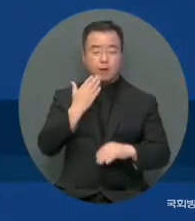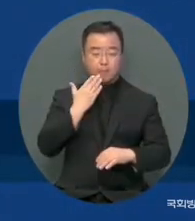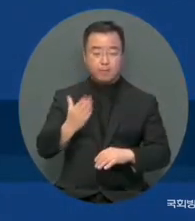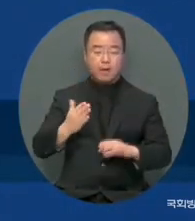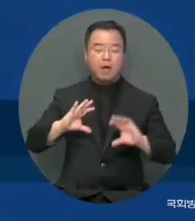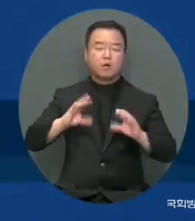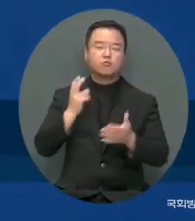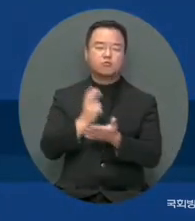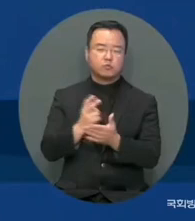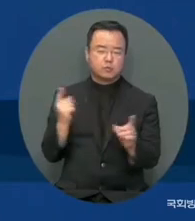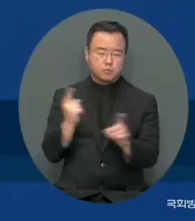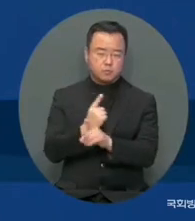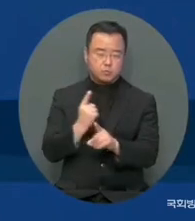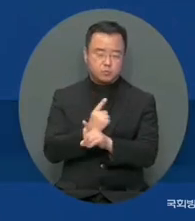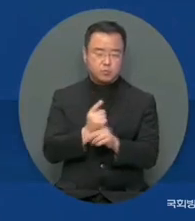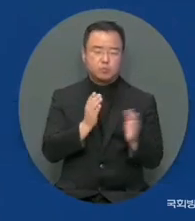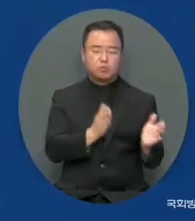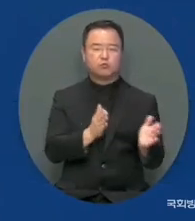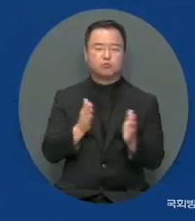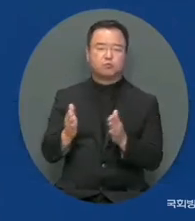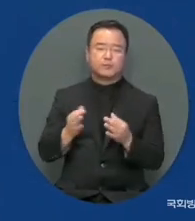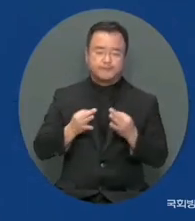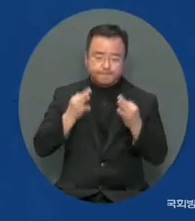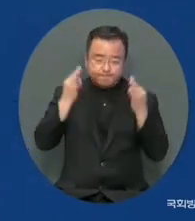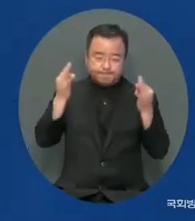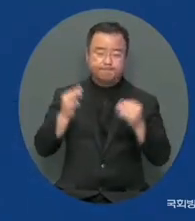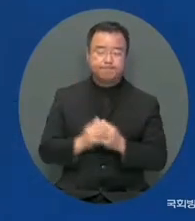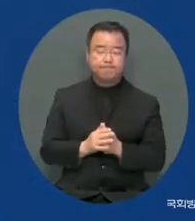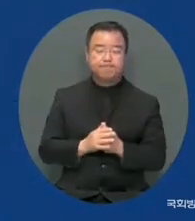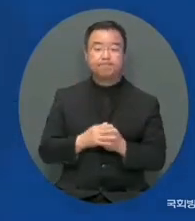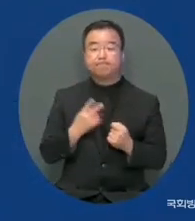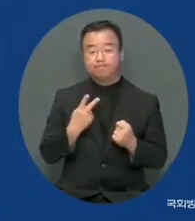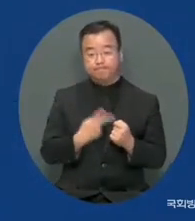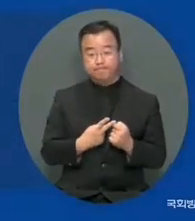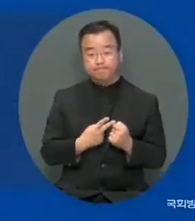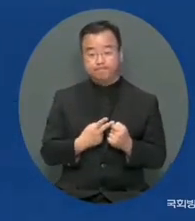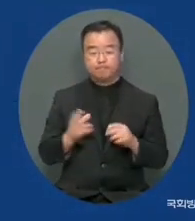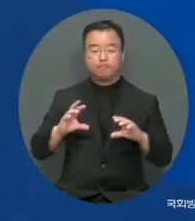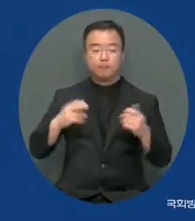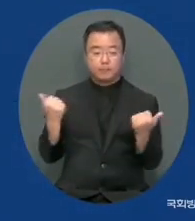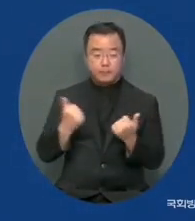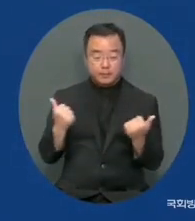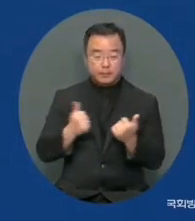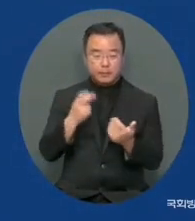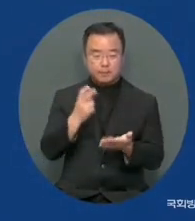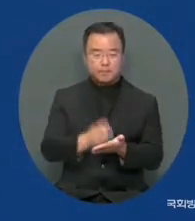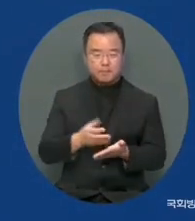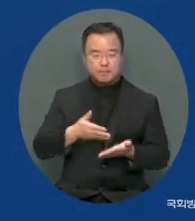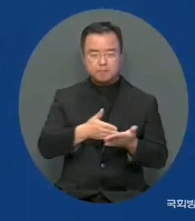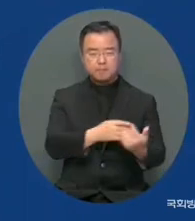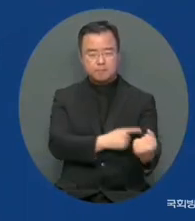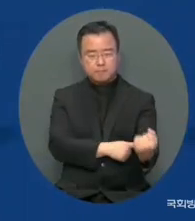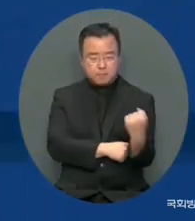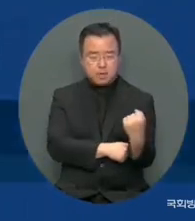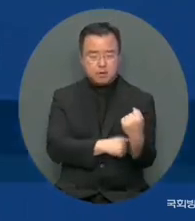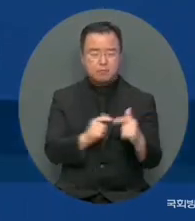위해 최선을 다하겠습니다. 둘째, 국회의 입법 역량을